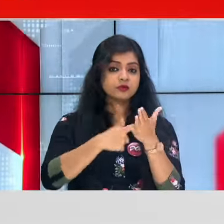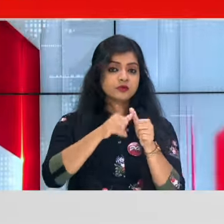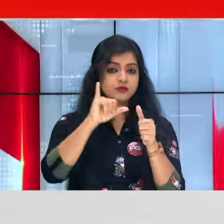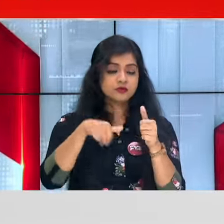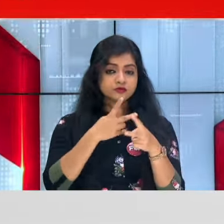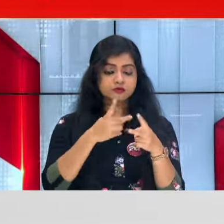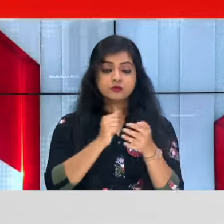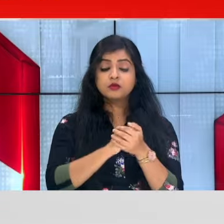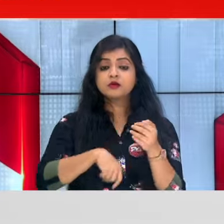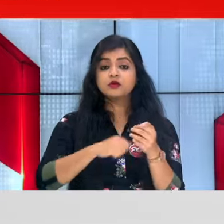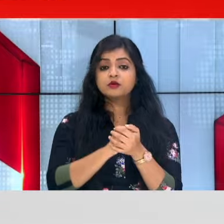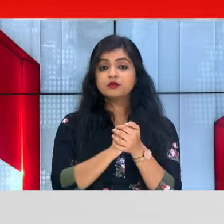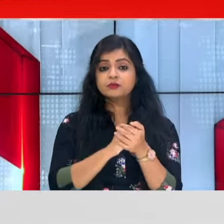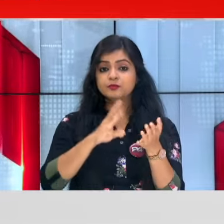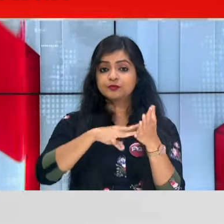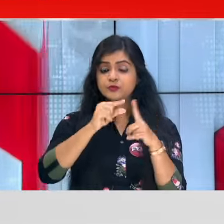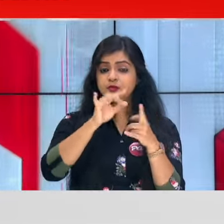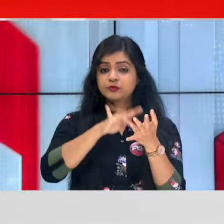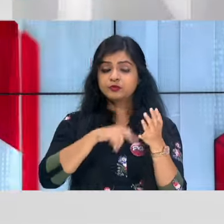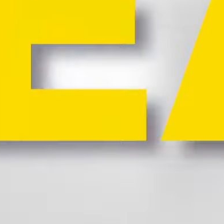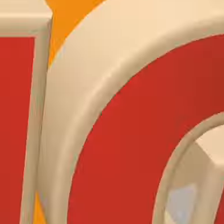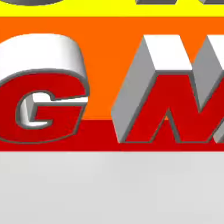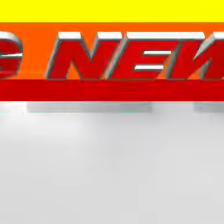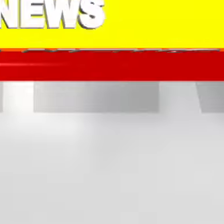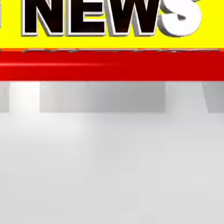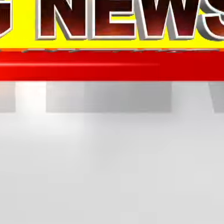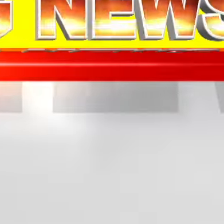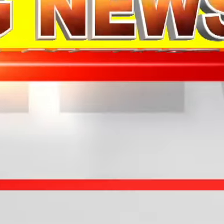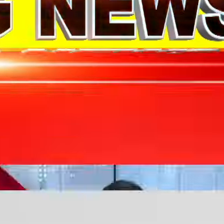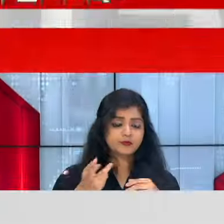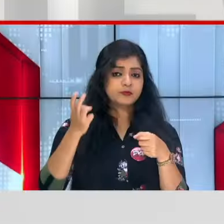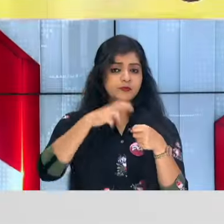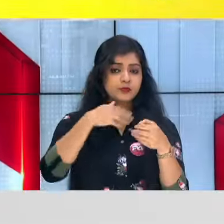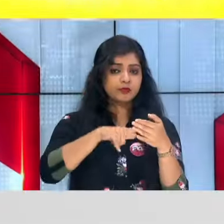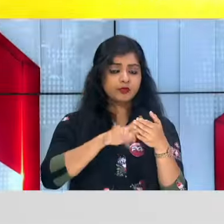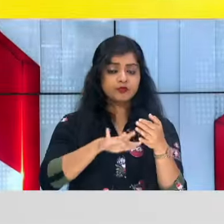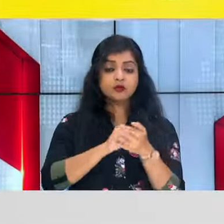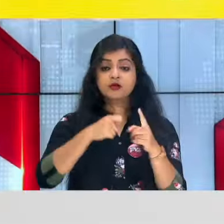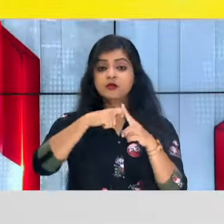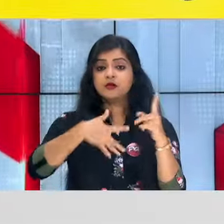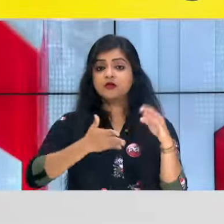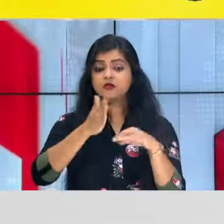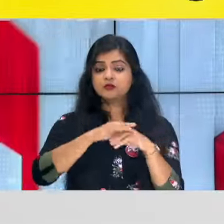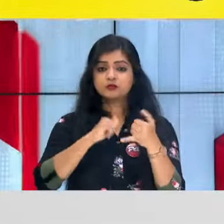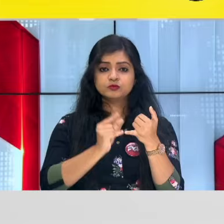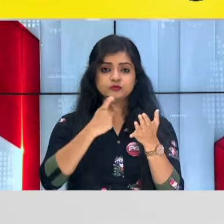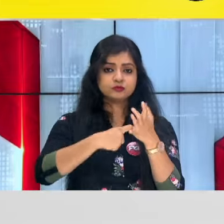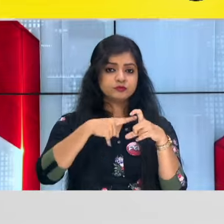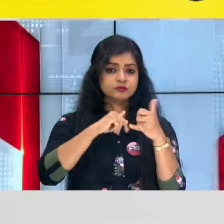മുഖ്യമന്ത്രി ശിവരാജ് സിംഗ് ചൗഹാന്റെ പേരും ആദ്യ പട്ടികയിൽ ഉണ്ടായേക്കുമെന്ന സൂചനയുണ്ട്. കൂടാതെ കേരളത്തിൽ നിന്ന് സുരേഷ് ഗോപി അടക്കമുള്ളവരുടെ